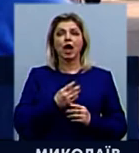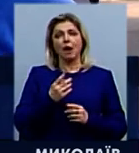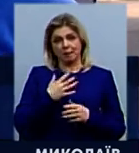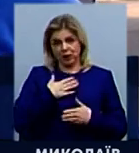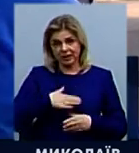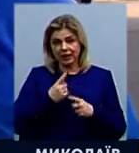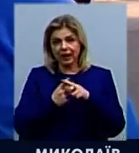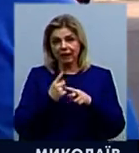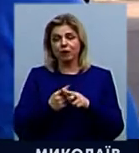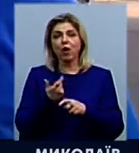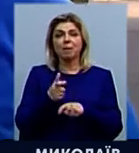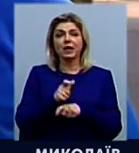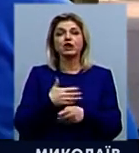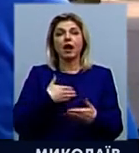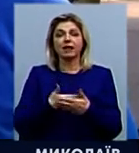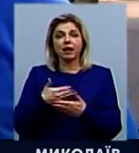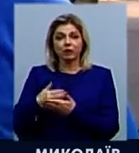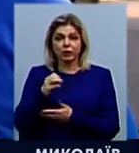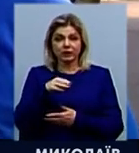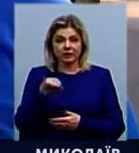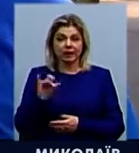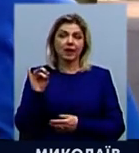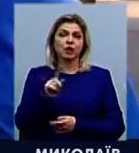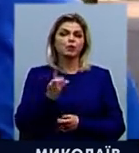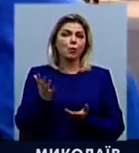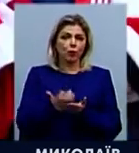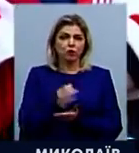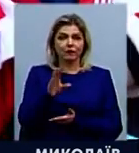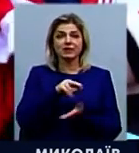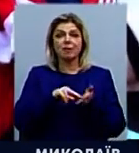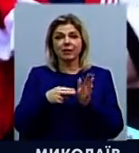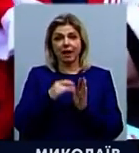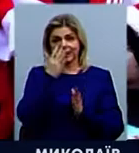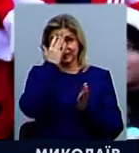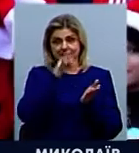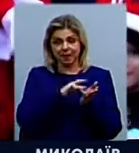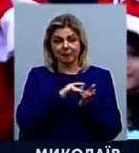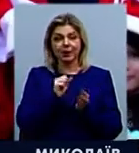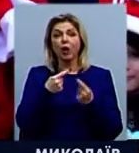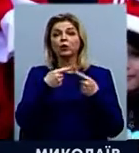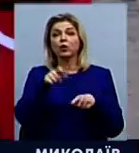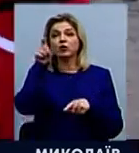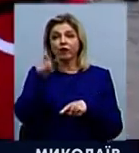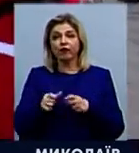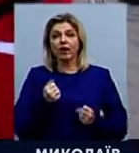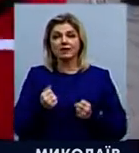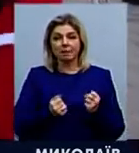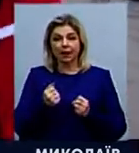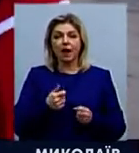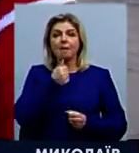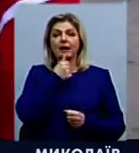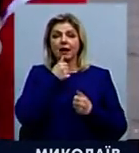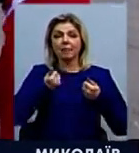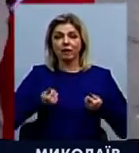активності. І хай все у всіх виходить, всі плани і цілі. Інший учасник забігу Антон Руденко приміряв костюм